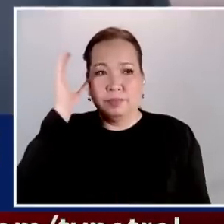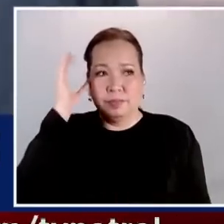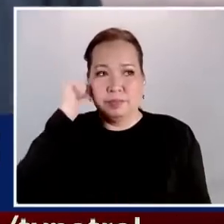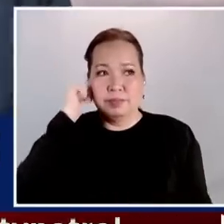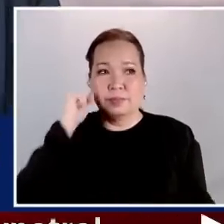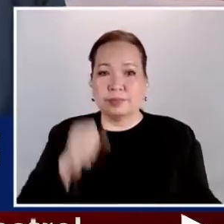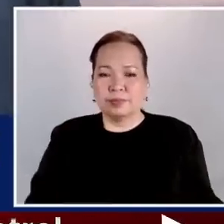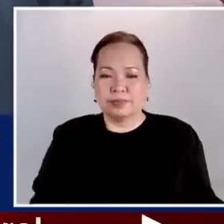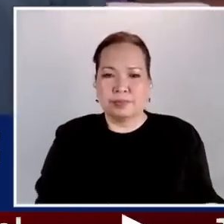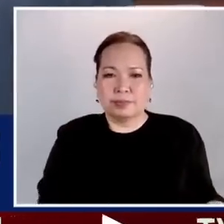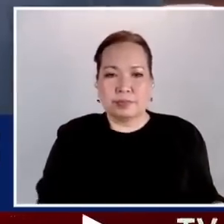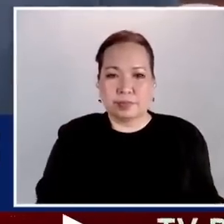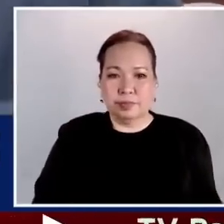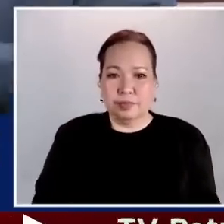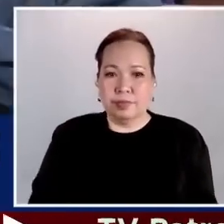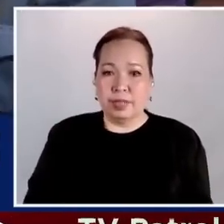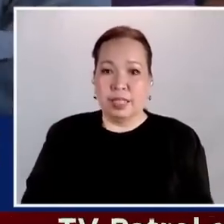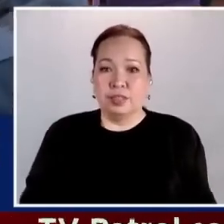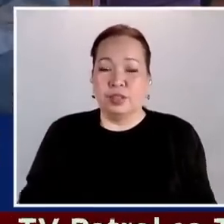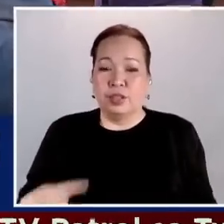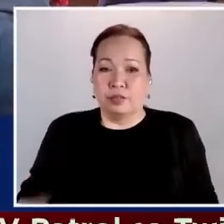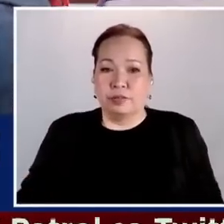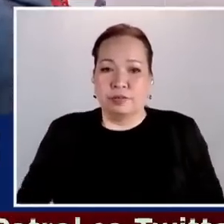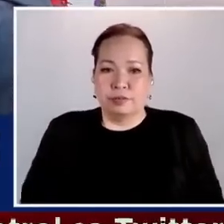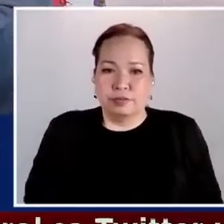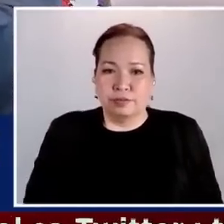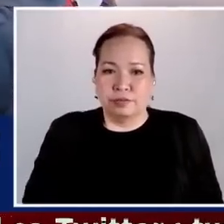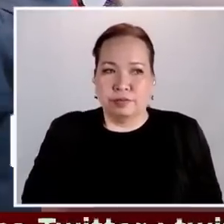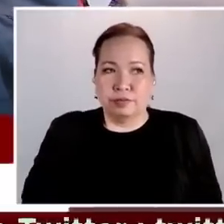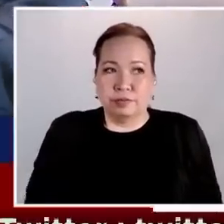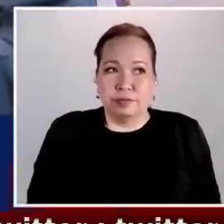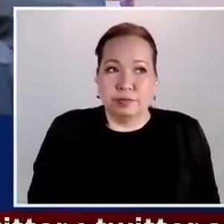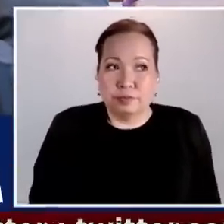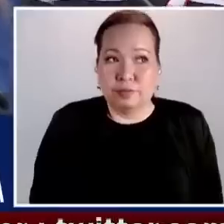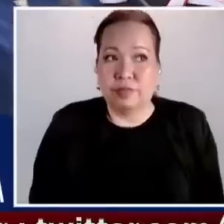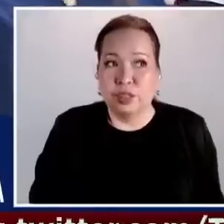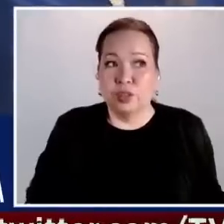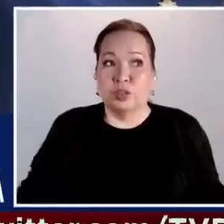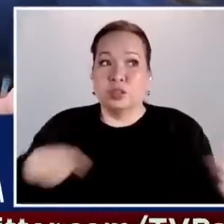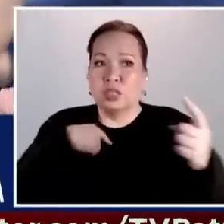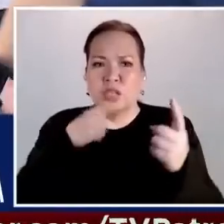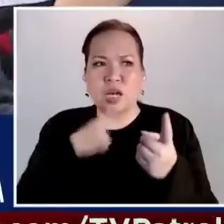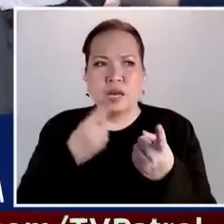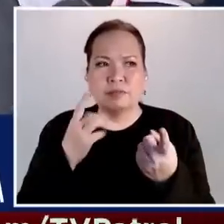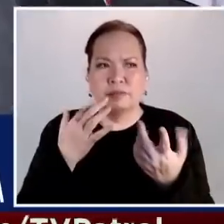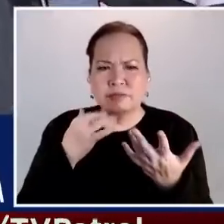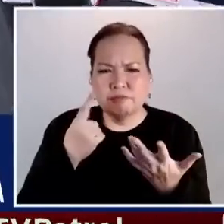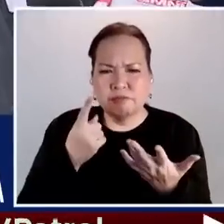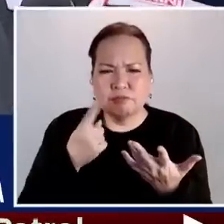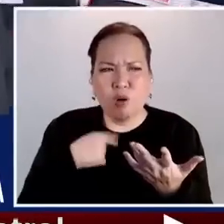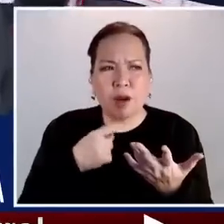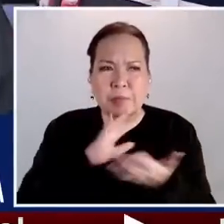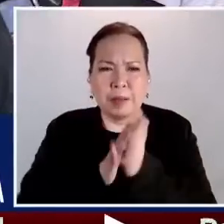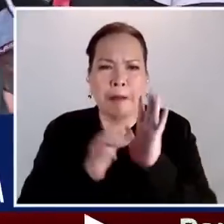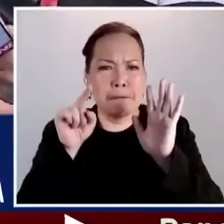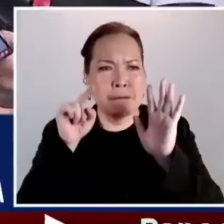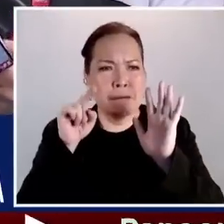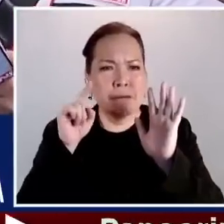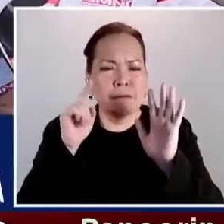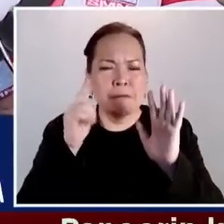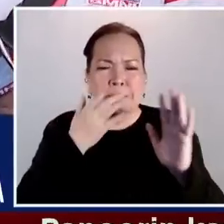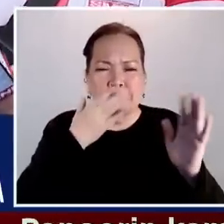Unang ihahaing panukala ni Tulfo gawing krimen ang tinatawag niyang wage theft para maparusahan ang mga employer na hindi